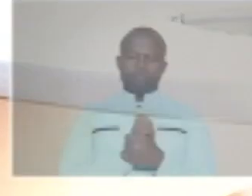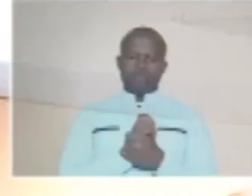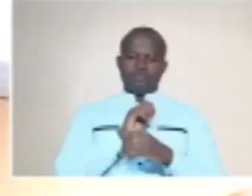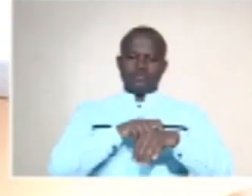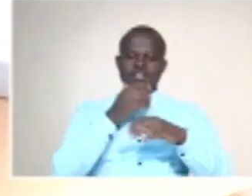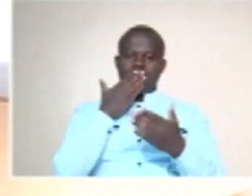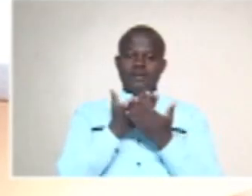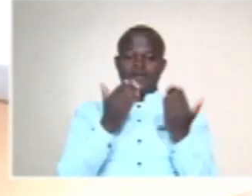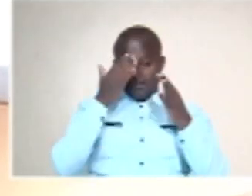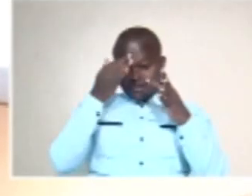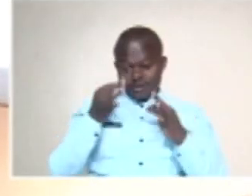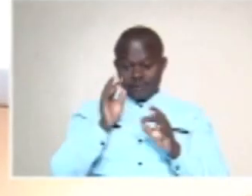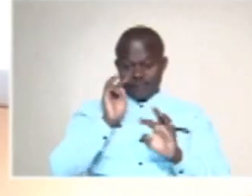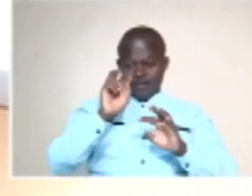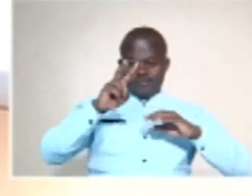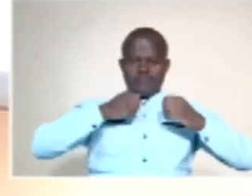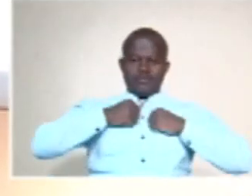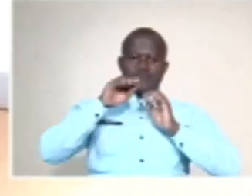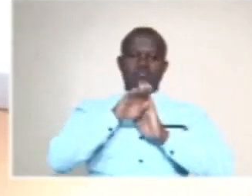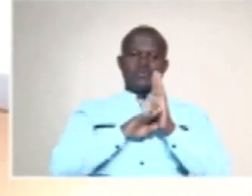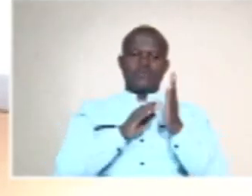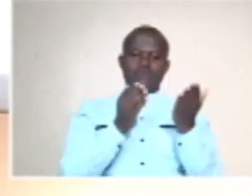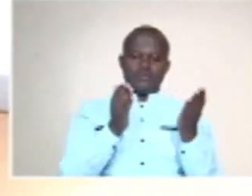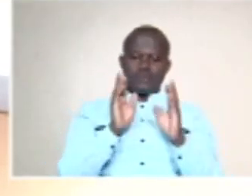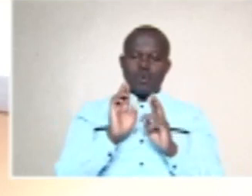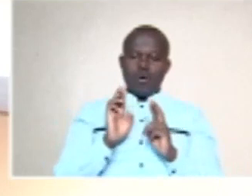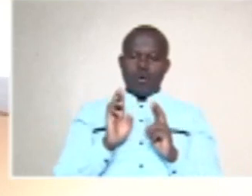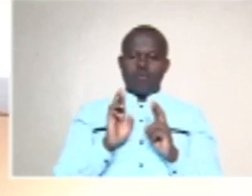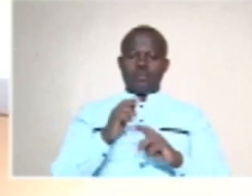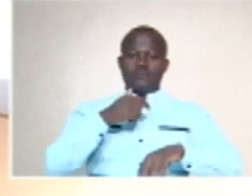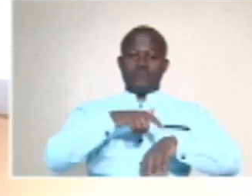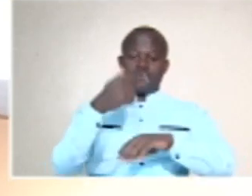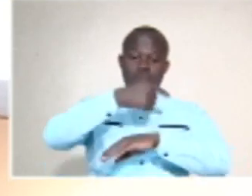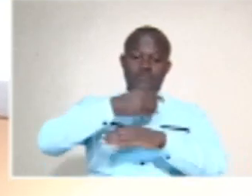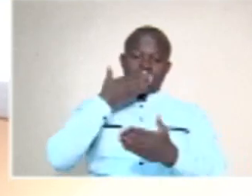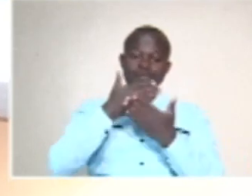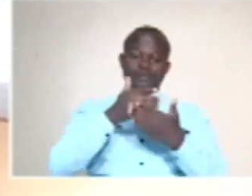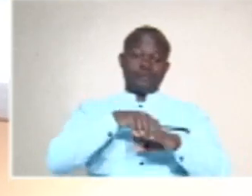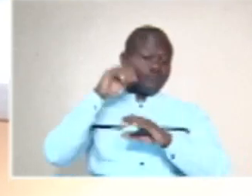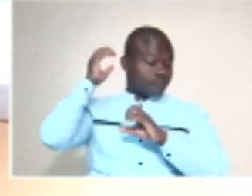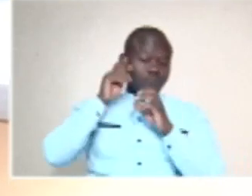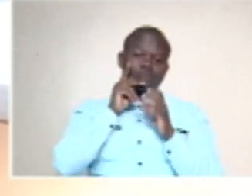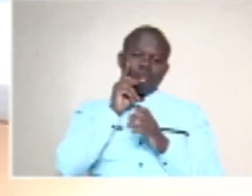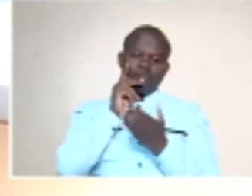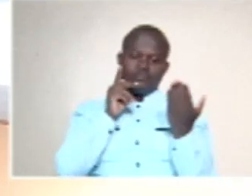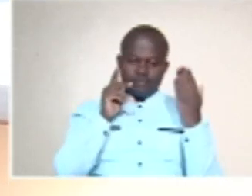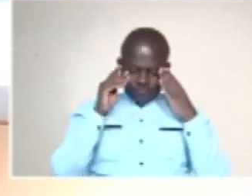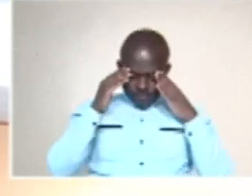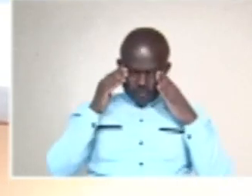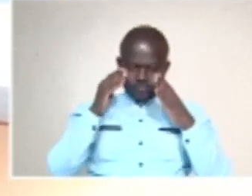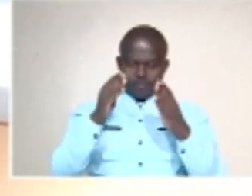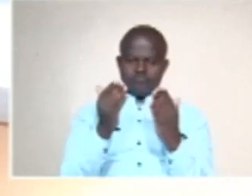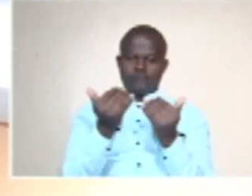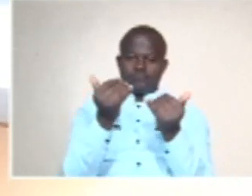Ibihe byiza kuri simo gukurikira gahunda za televiziyo Rwanda nizere ko akomeje kugira umunsi mwiza n'umwanya w'amakuru mu Kinyarwanda n'amakuru muze kugezwaho